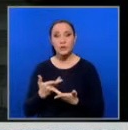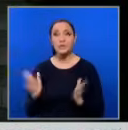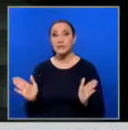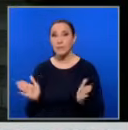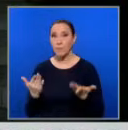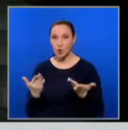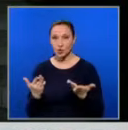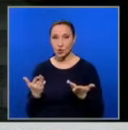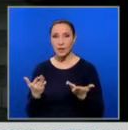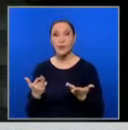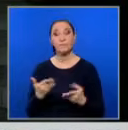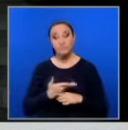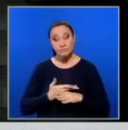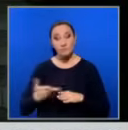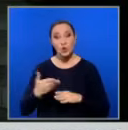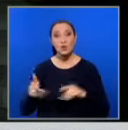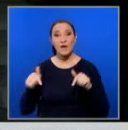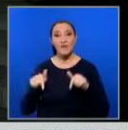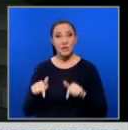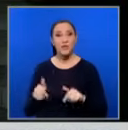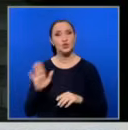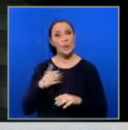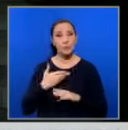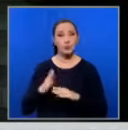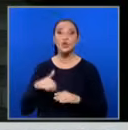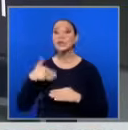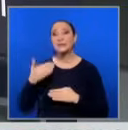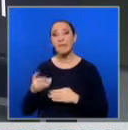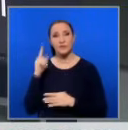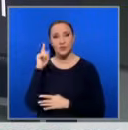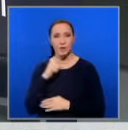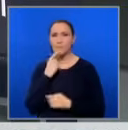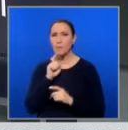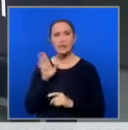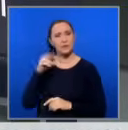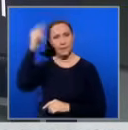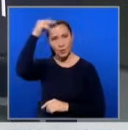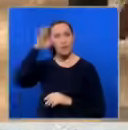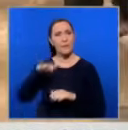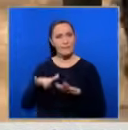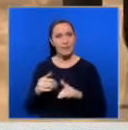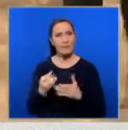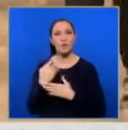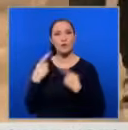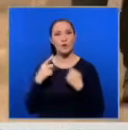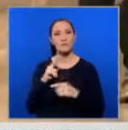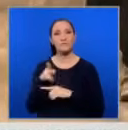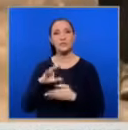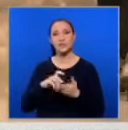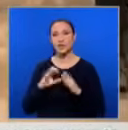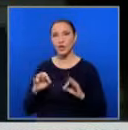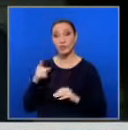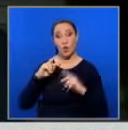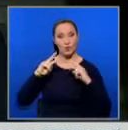започнаха, те тъкат и днес буквално и ще продължат и през следващите дни. Попитан дали България ще приеме нови условия за влизането си в Шенген,